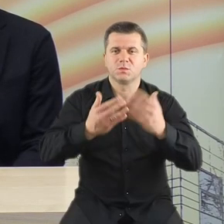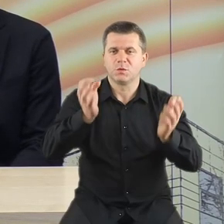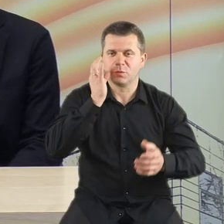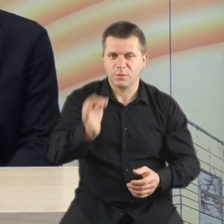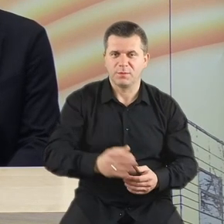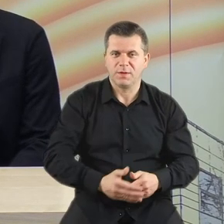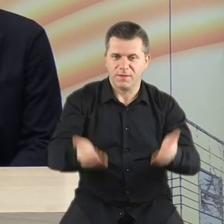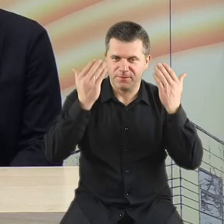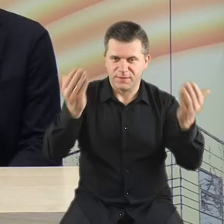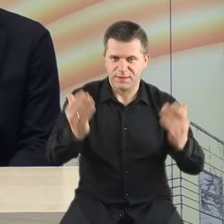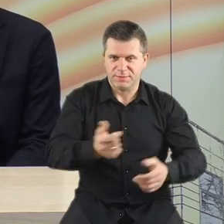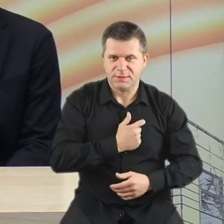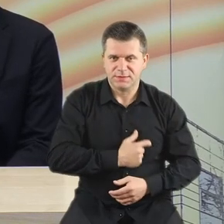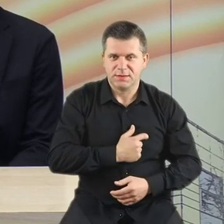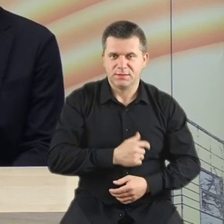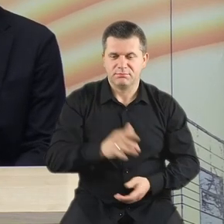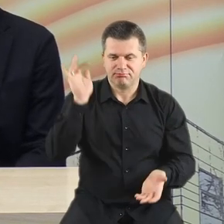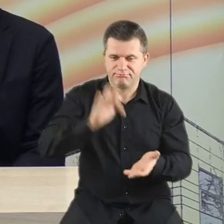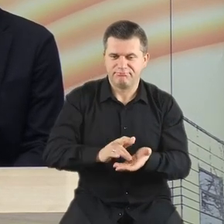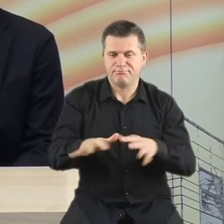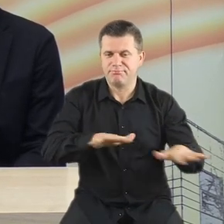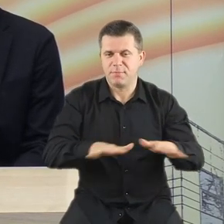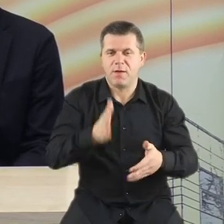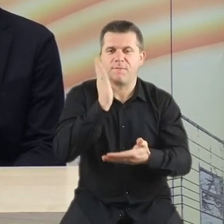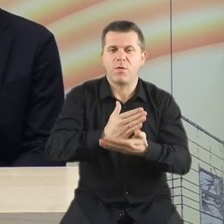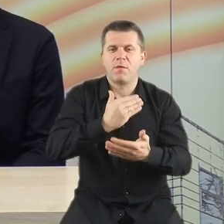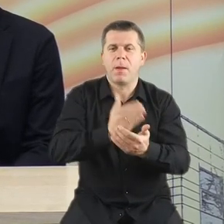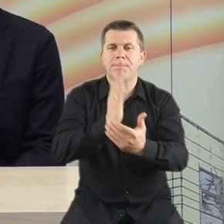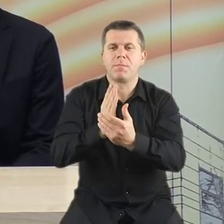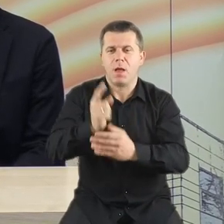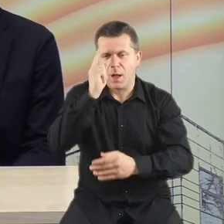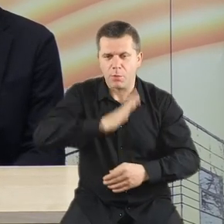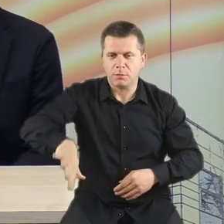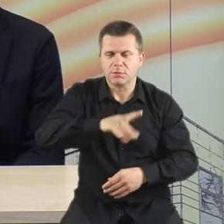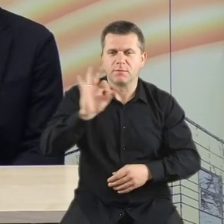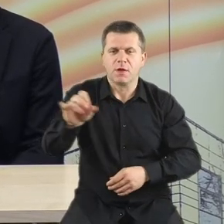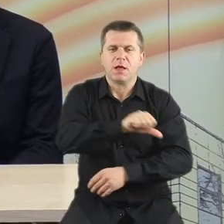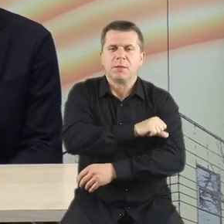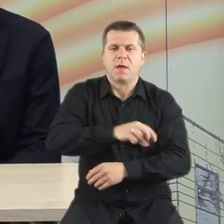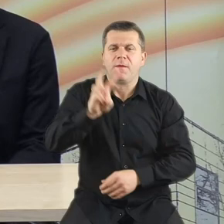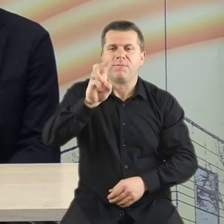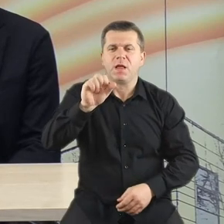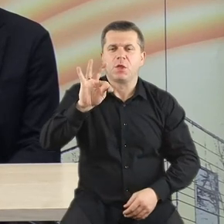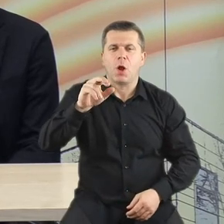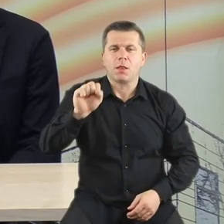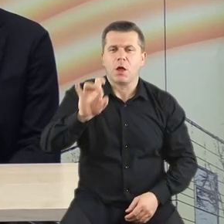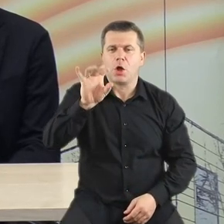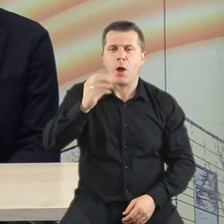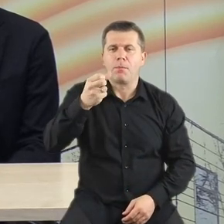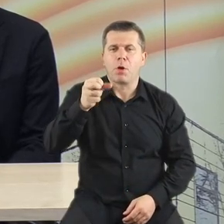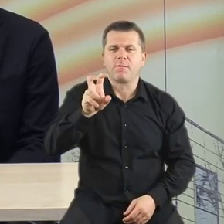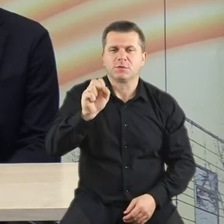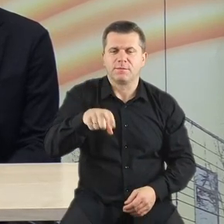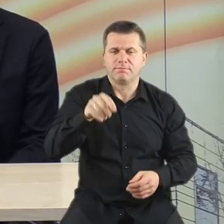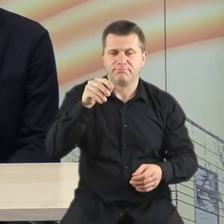Dzień dobry, witam serdecznie w siedzibie Wojewódzkiej Biblioteki Publicznej imienia Witolda Gombrowicza w Kielcach. Miło mi